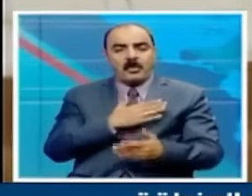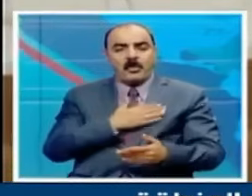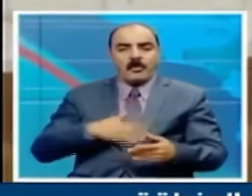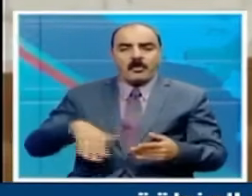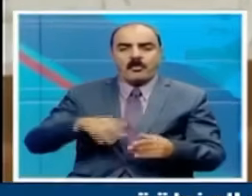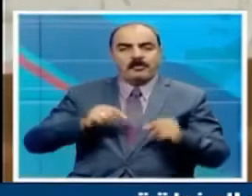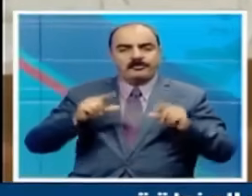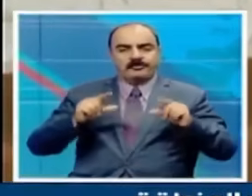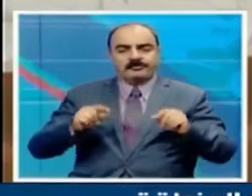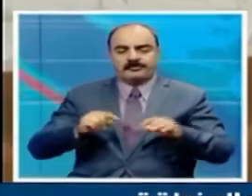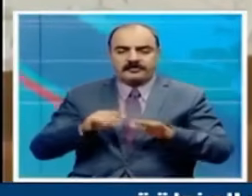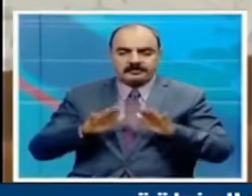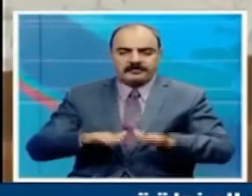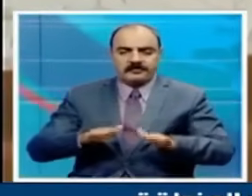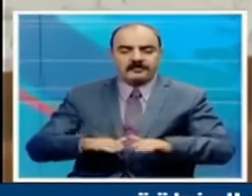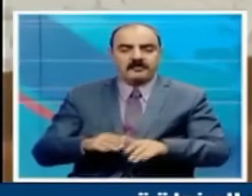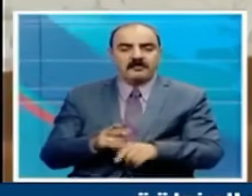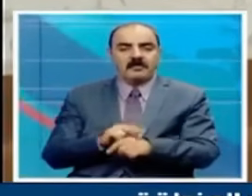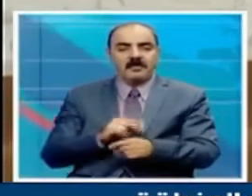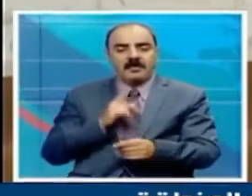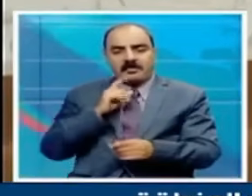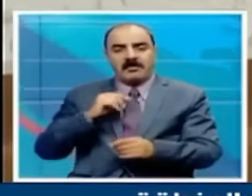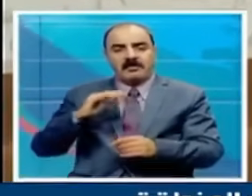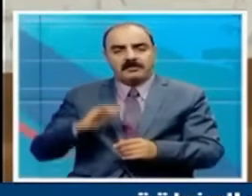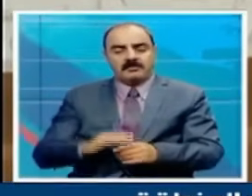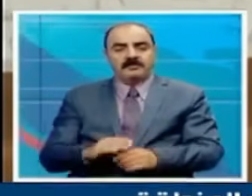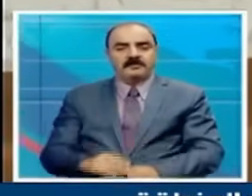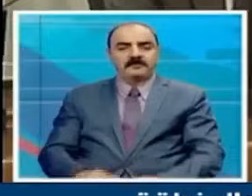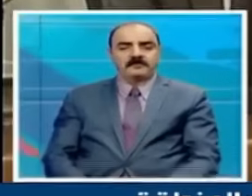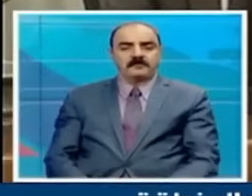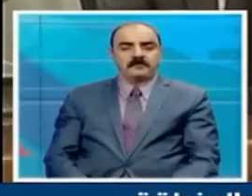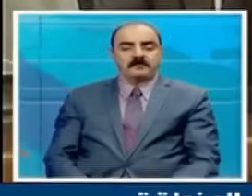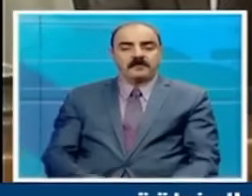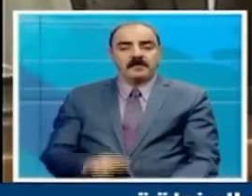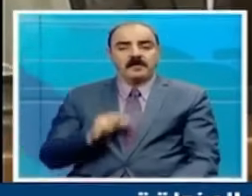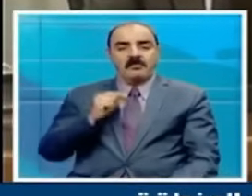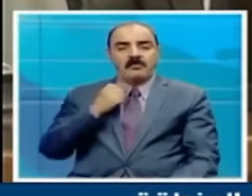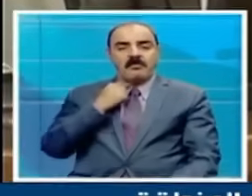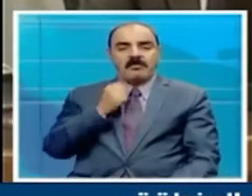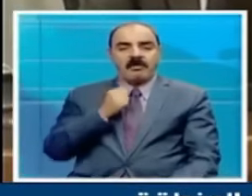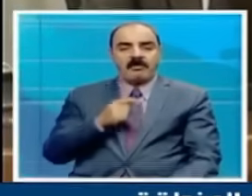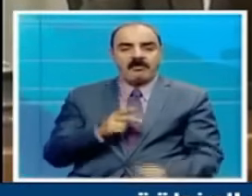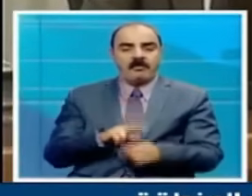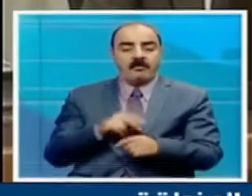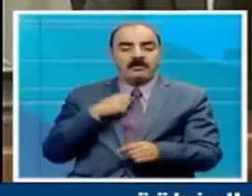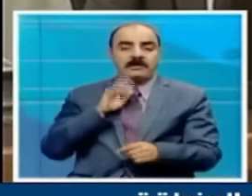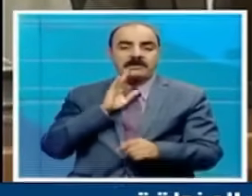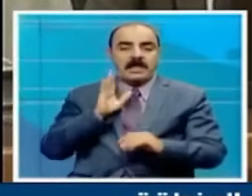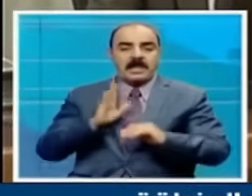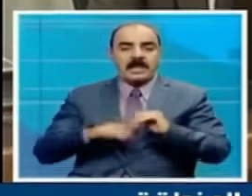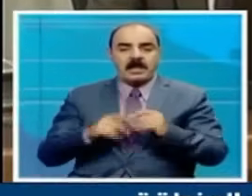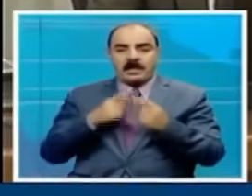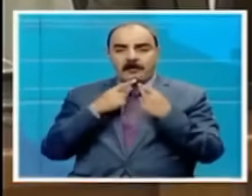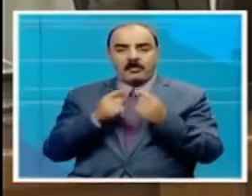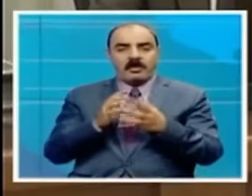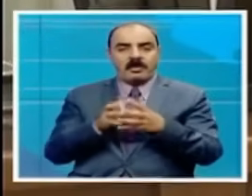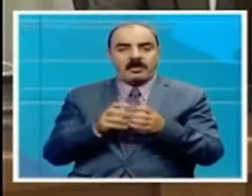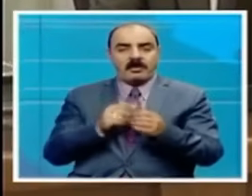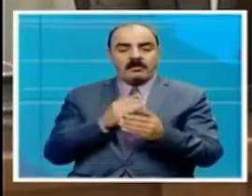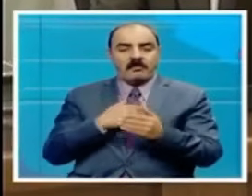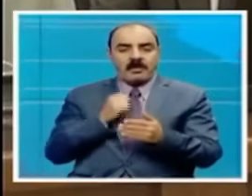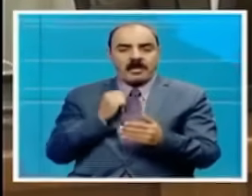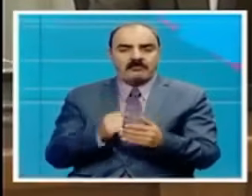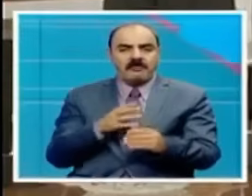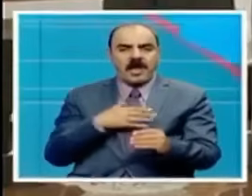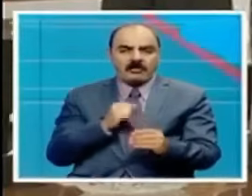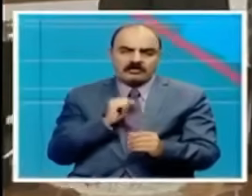الاستثمارية والاقتصادية التي تباشرها جهات الدولة. في سياق آخر، أكد الدكتور رضا حجازي وزير التربية